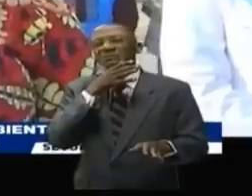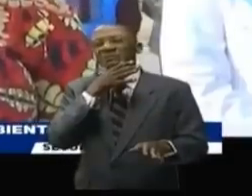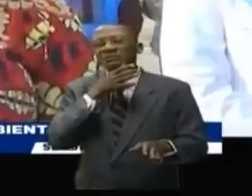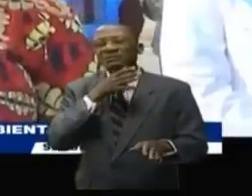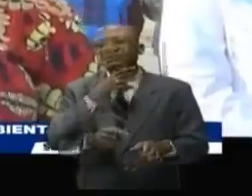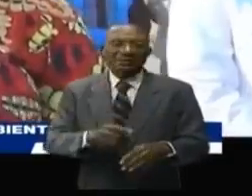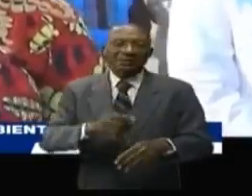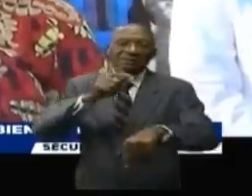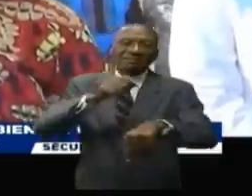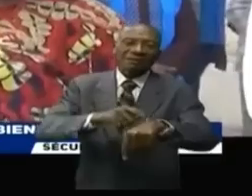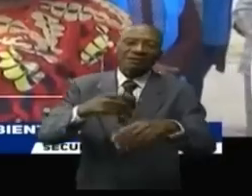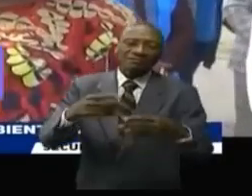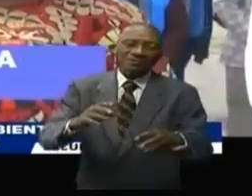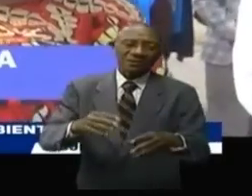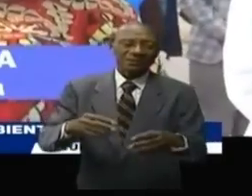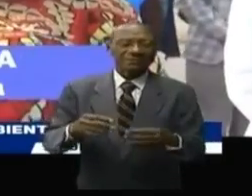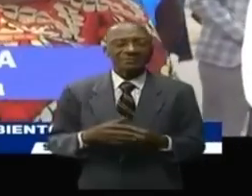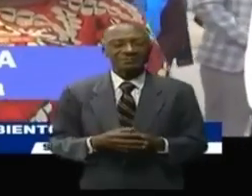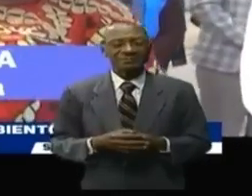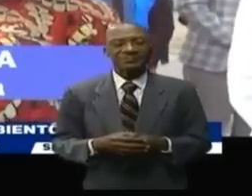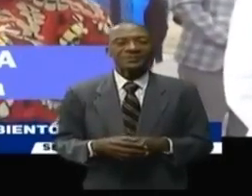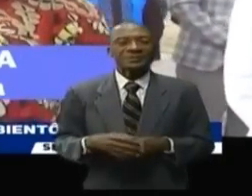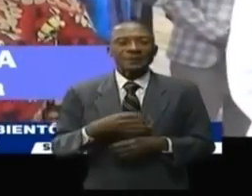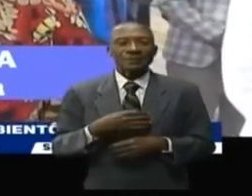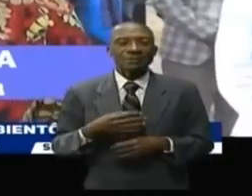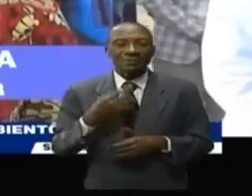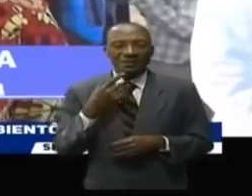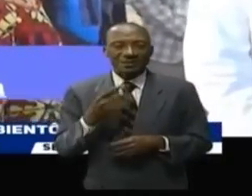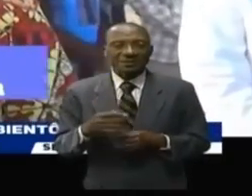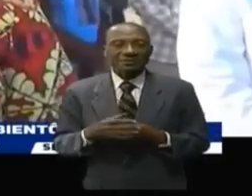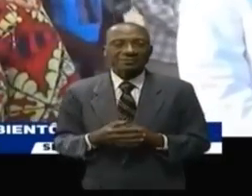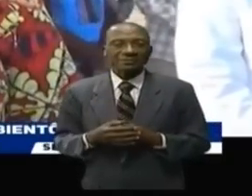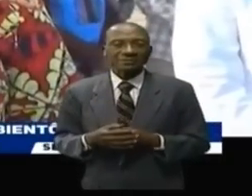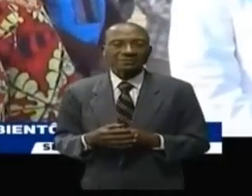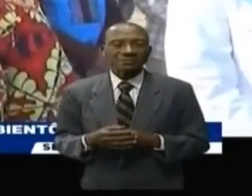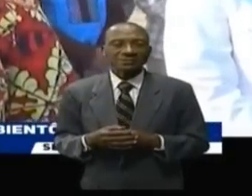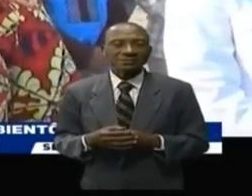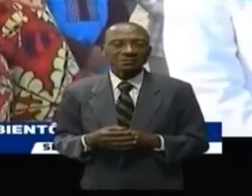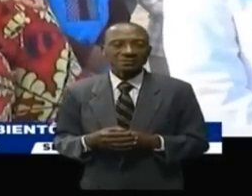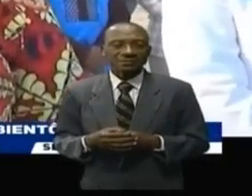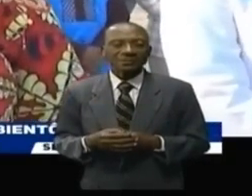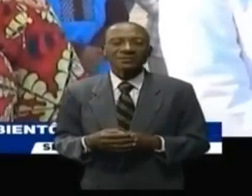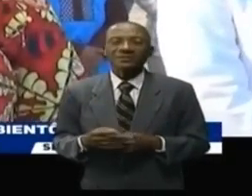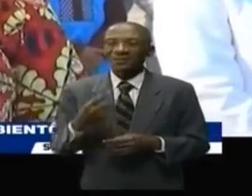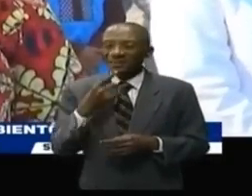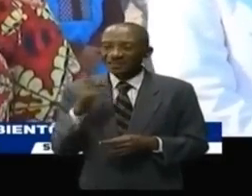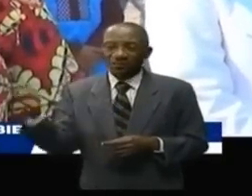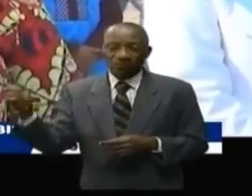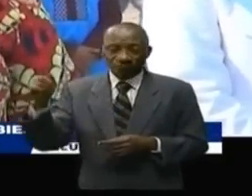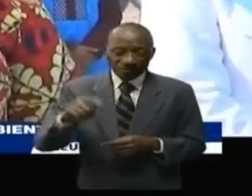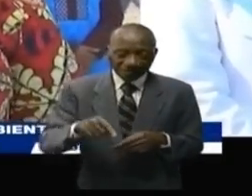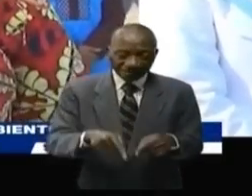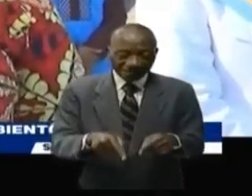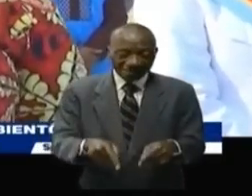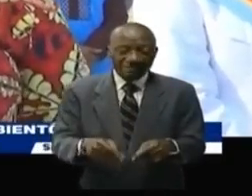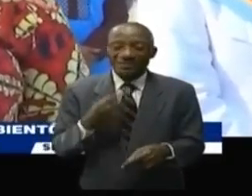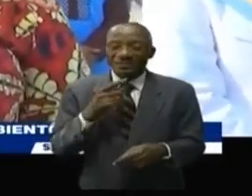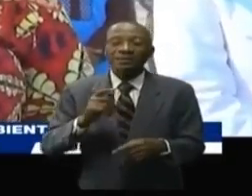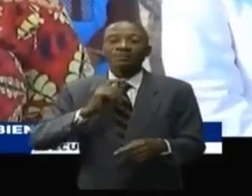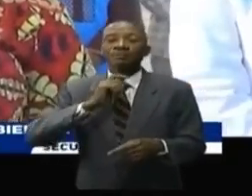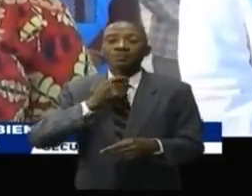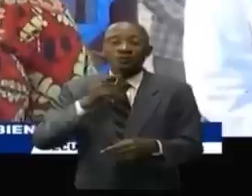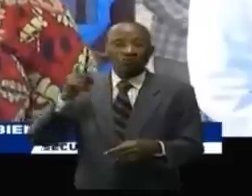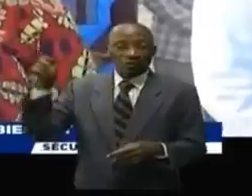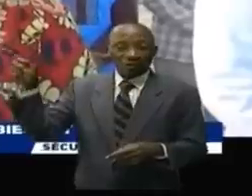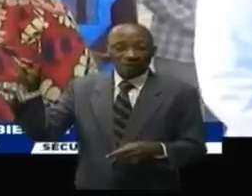suis partie Kinshasa. Il y a cette situation-là de la prison. Les murs de la prison voulaient s'écrouler. Alors avant que ça